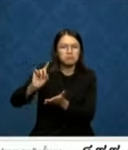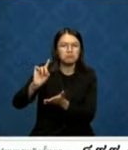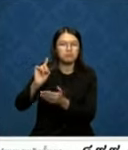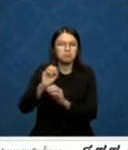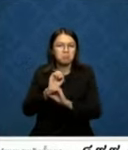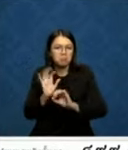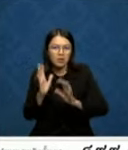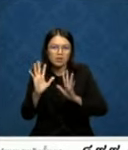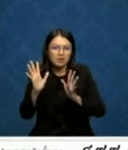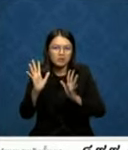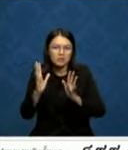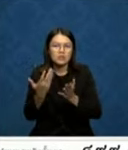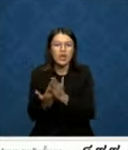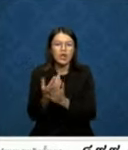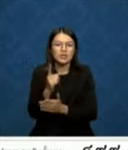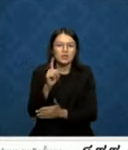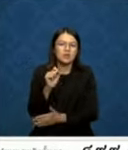ป็นวงเงิน